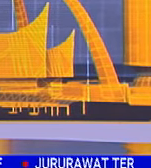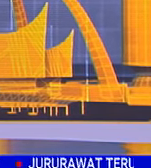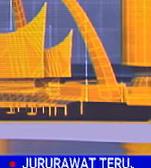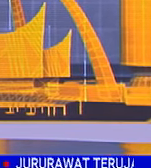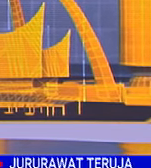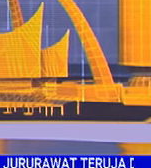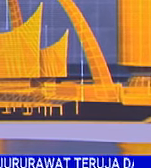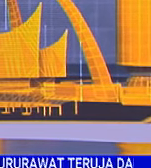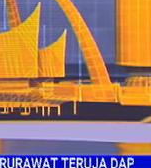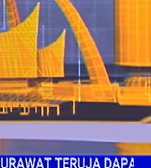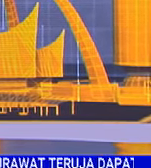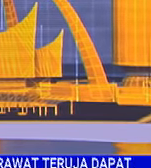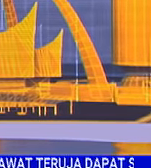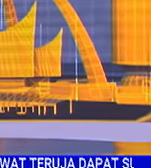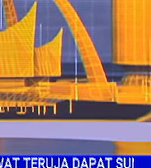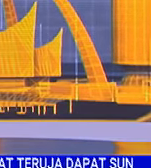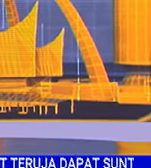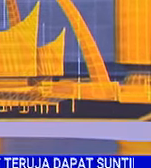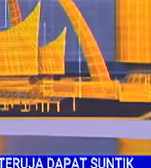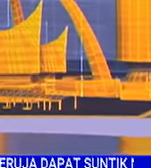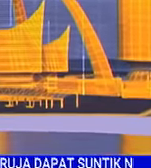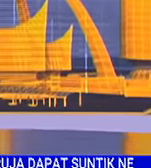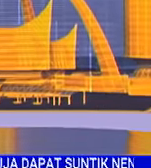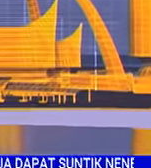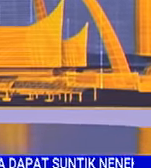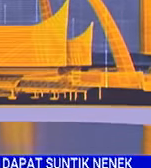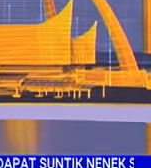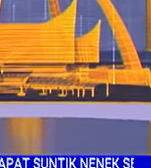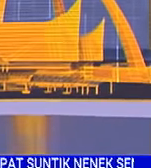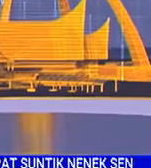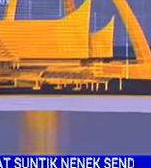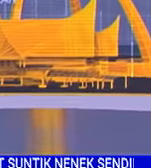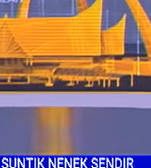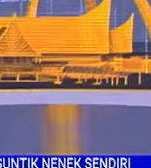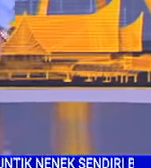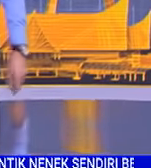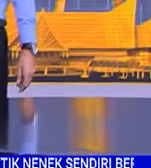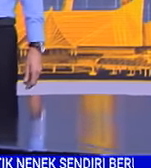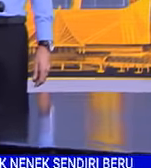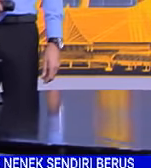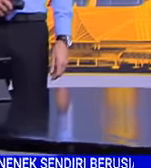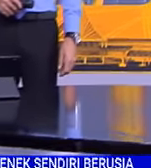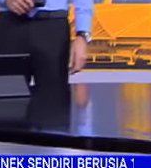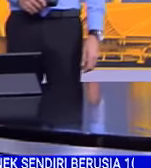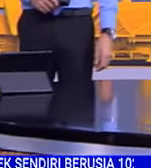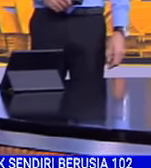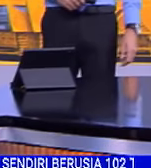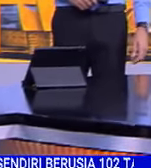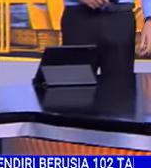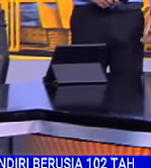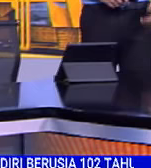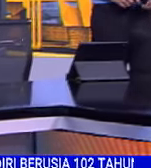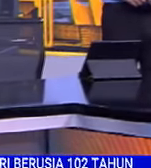membawakan berita dari wilayah timur, utara, selatan dan barat. Juga akan berita langsung dari Perlis, Sarawak dan